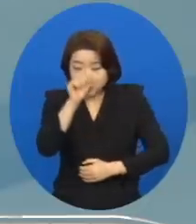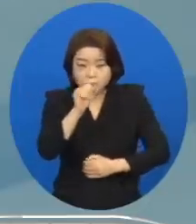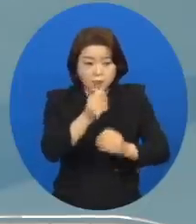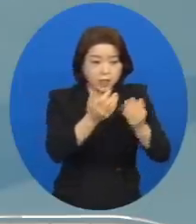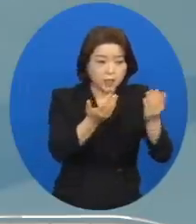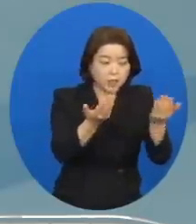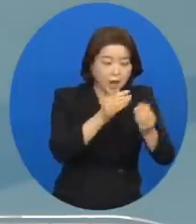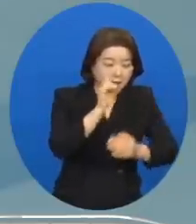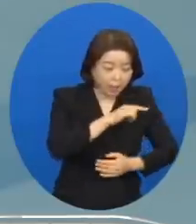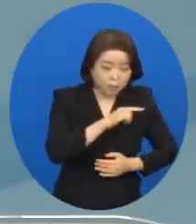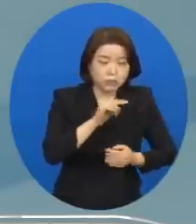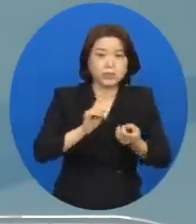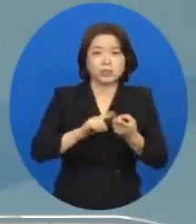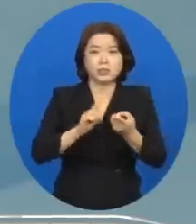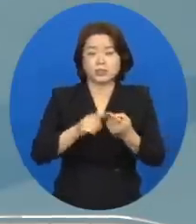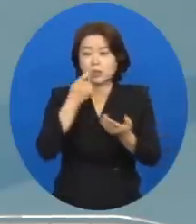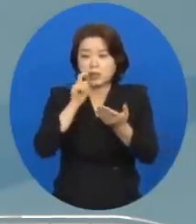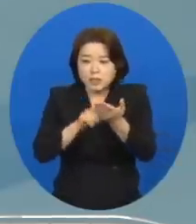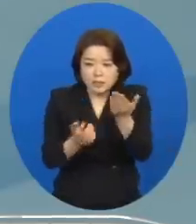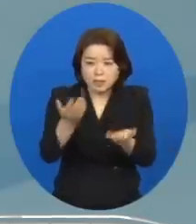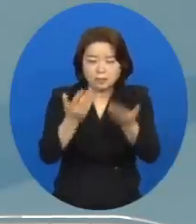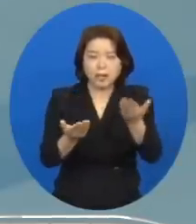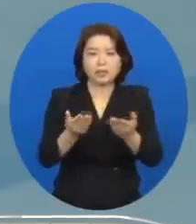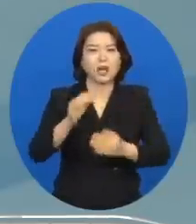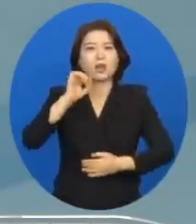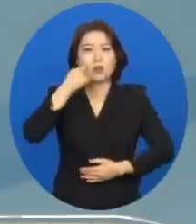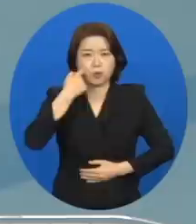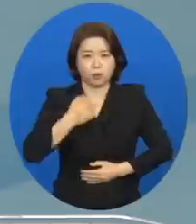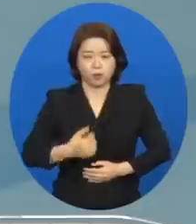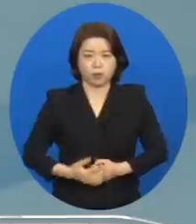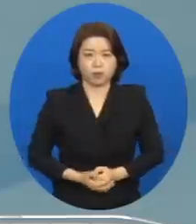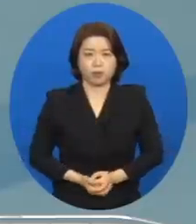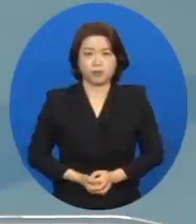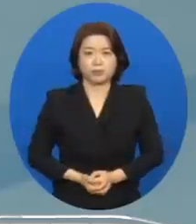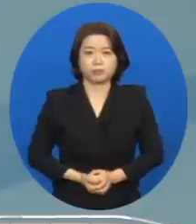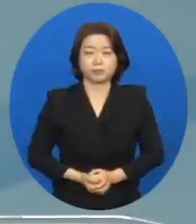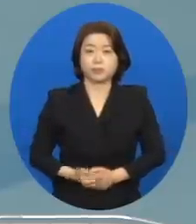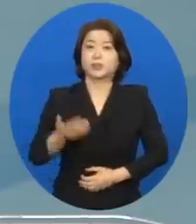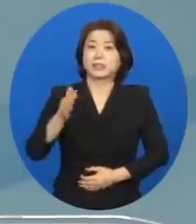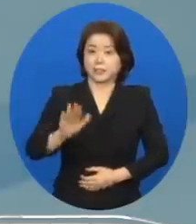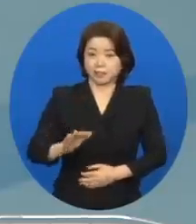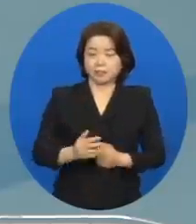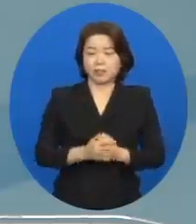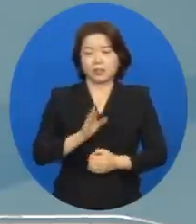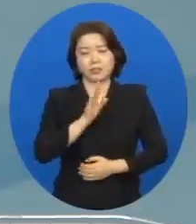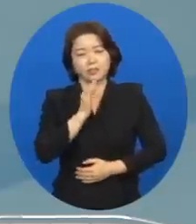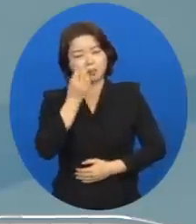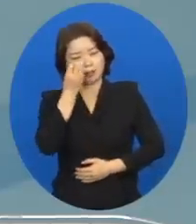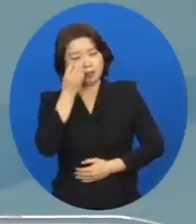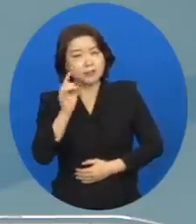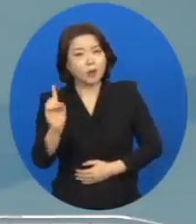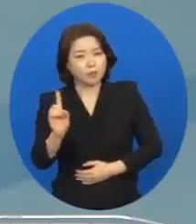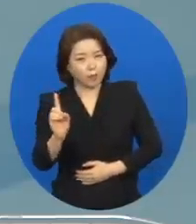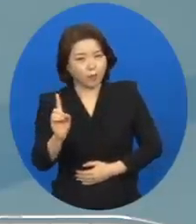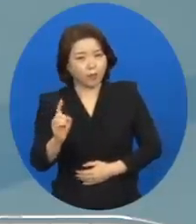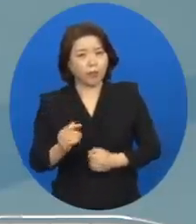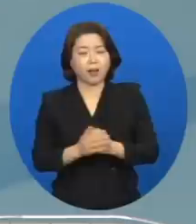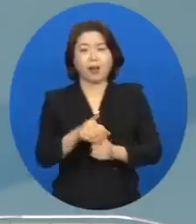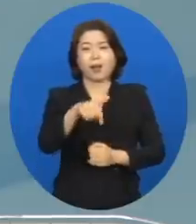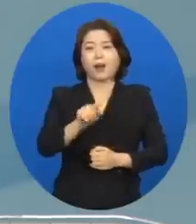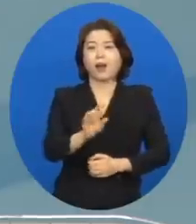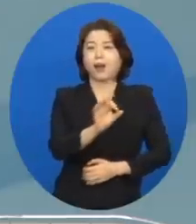아닌지는 쉽게 판단하기가 어렵습니다. 그런데 참 묘하게도